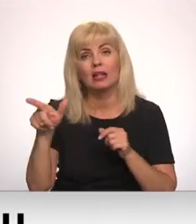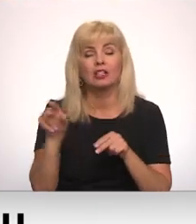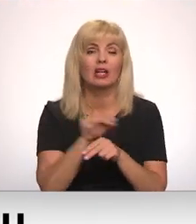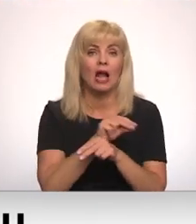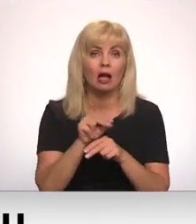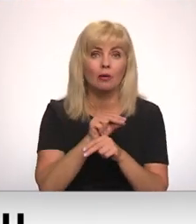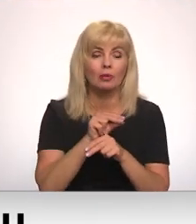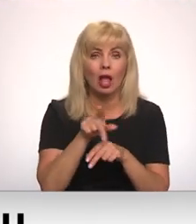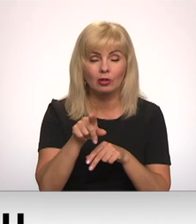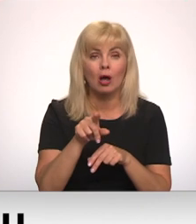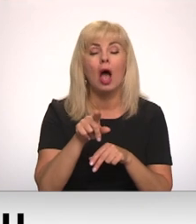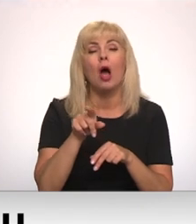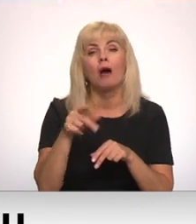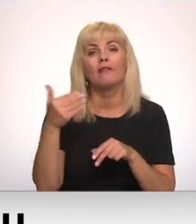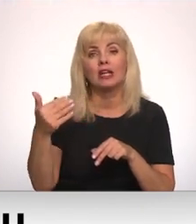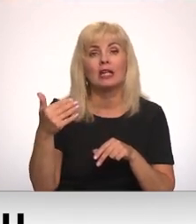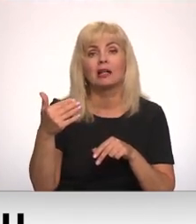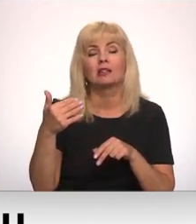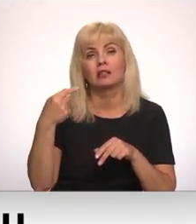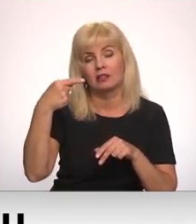vietnē ziedot.lv.